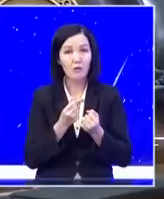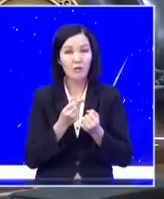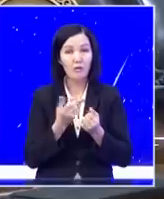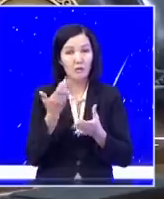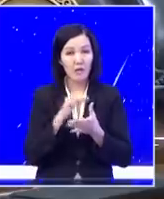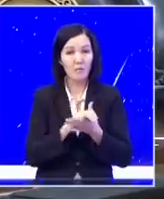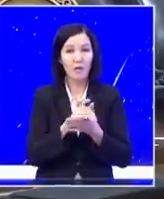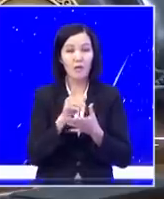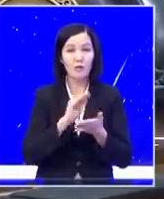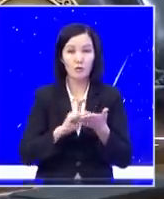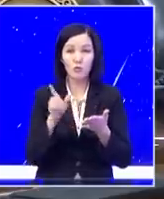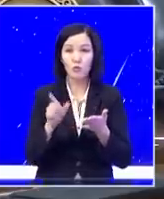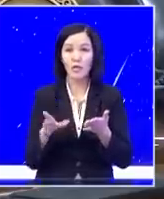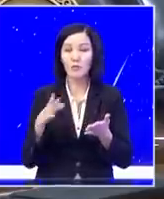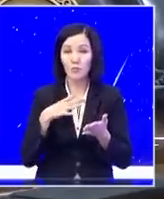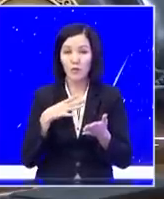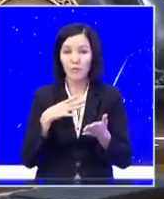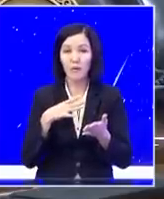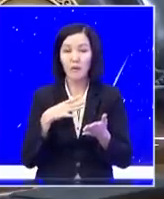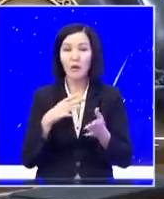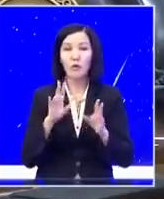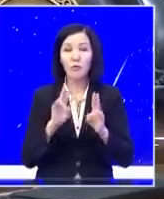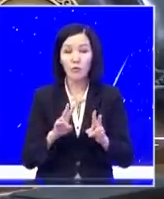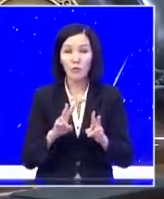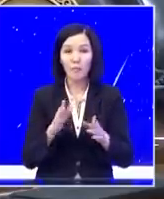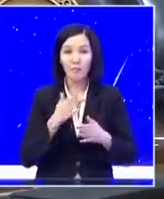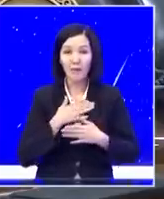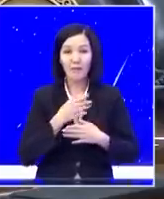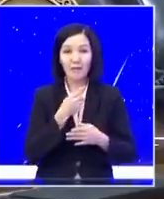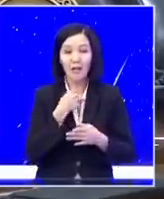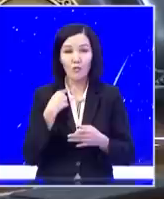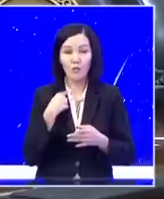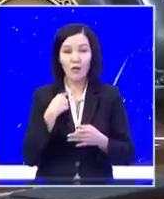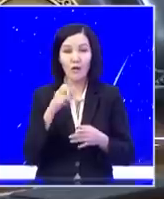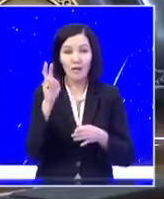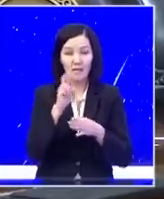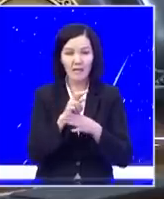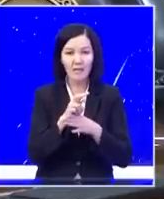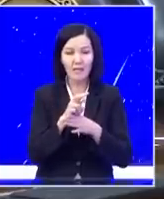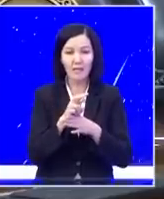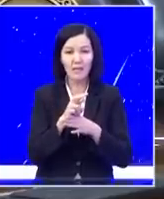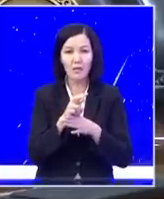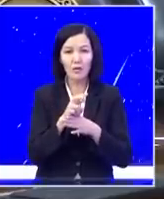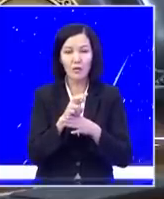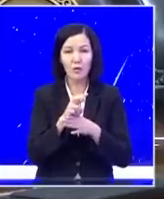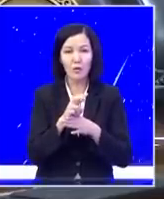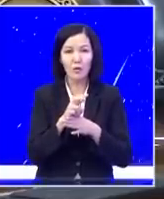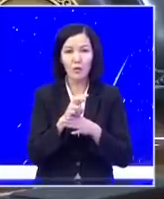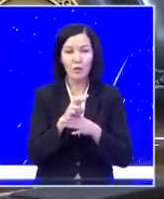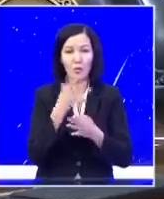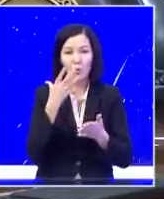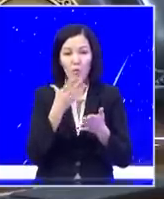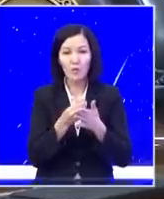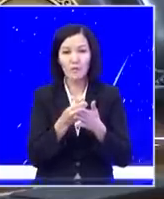журналист едім. Бірақ мен мұнда келген соң, мен амалсыздан деймін бе, өзімнің басшы ретінде миссиям деймін